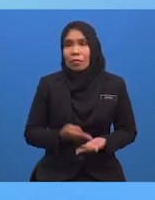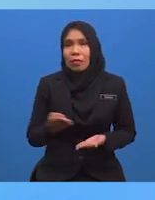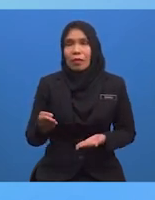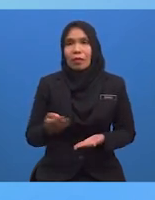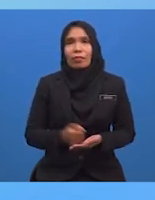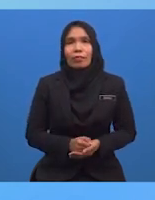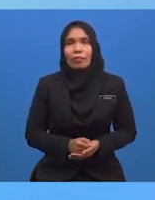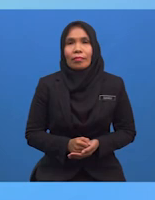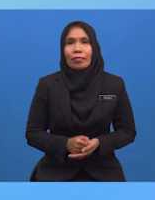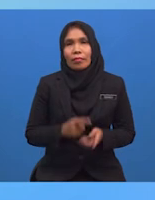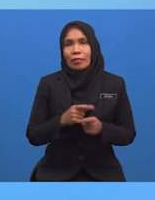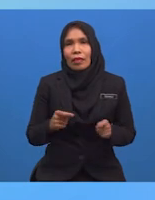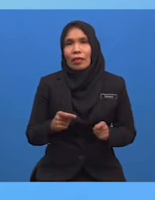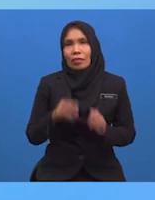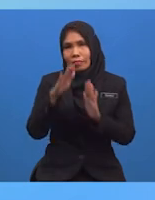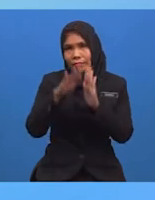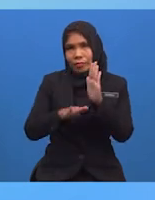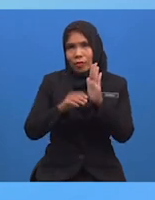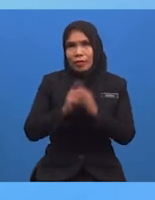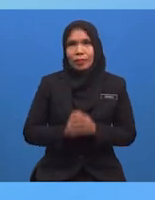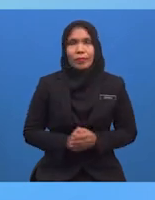dibeli telah berkurangan.